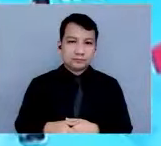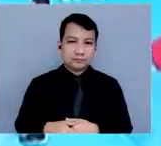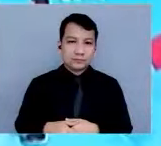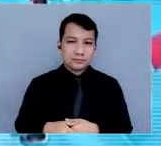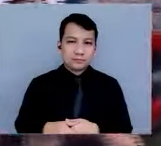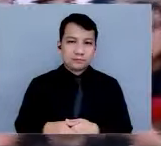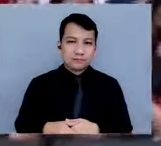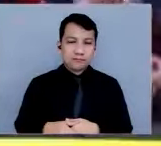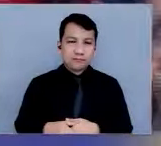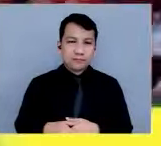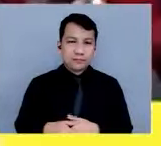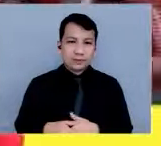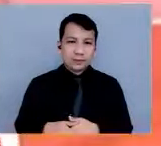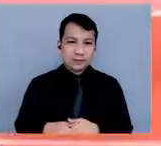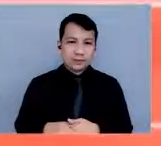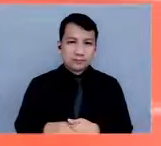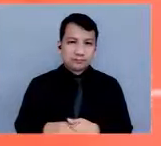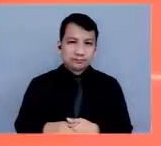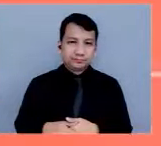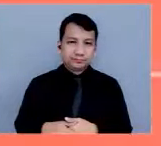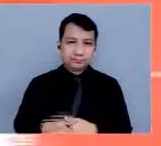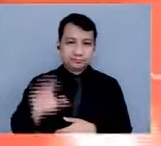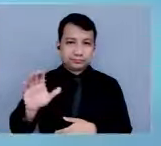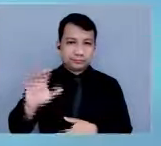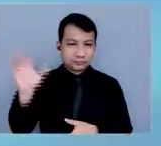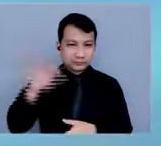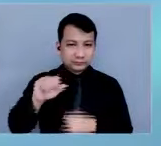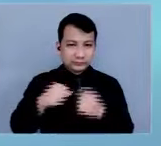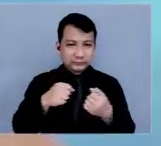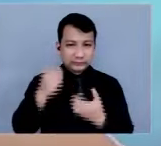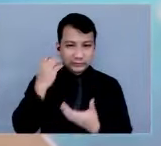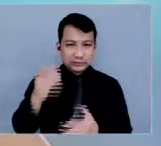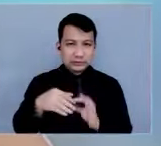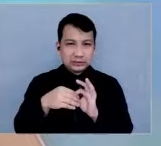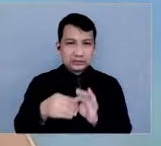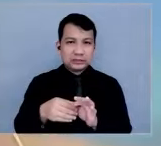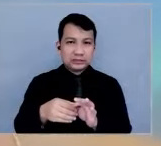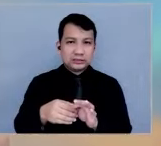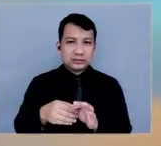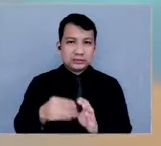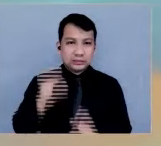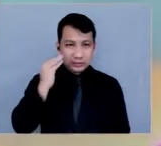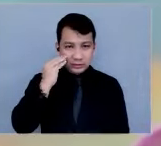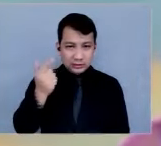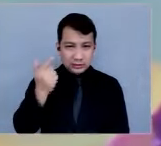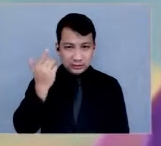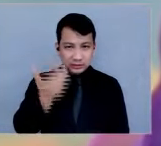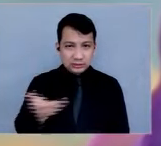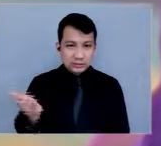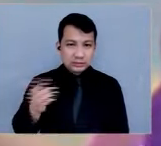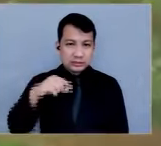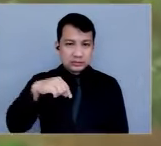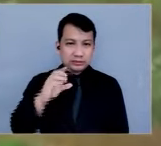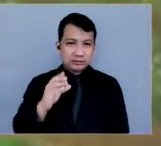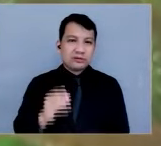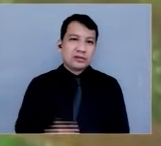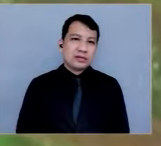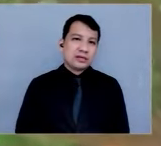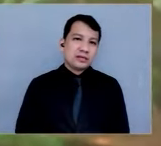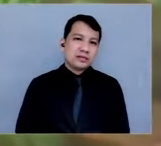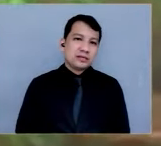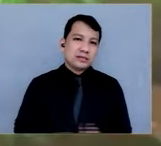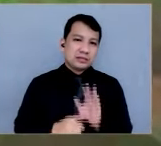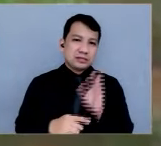yes! Palung-palu sa sports! Michelle Teresa Imperial Gumabaw, Quezon City! Palaban pa